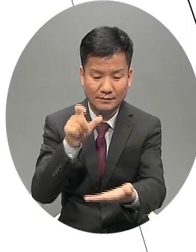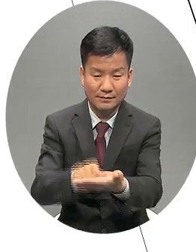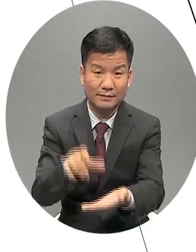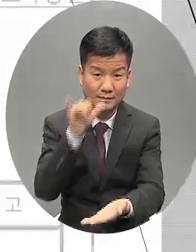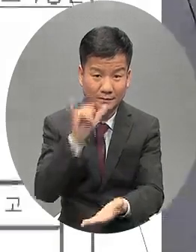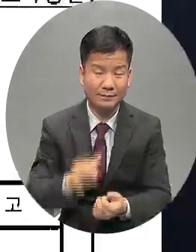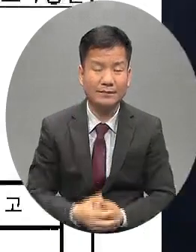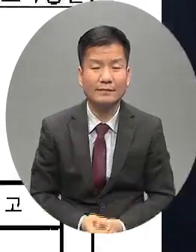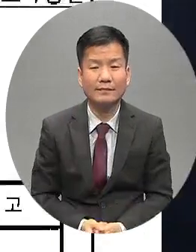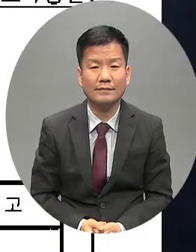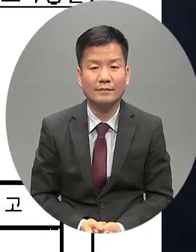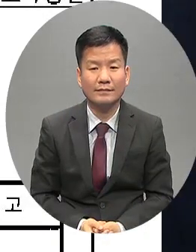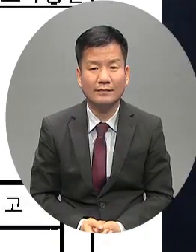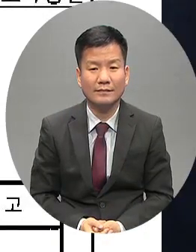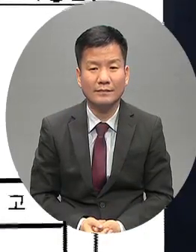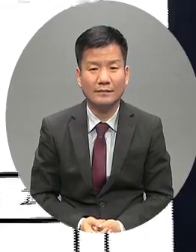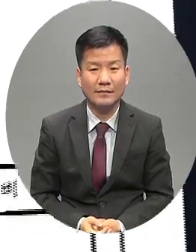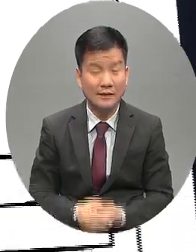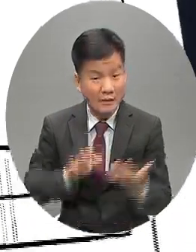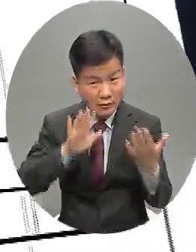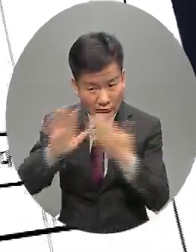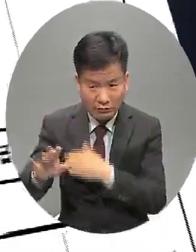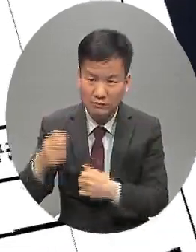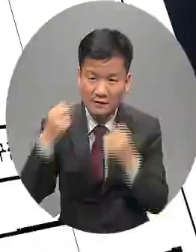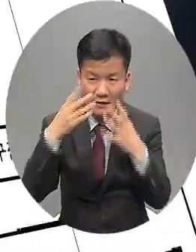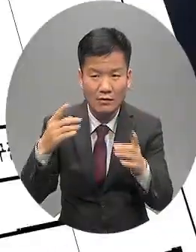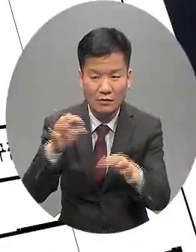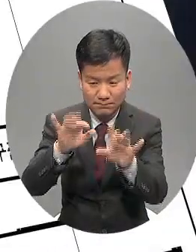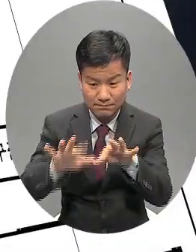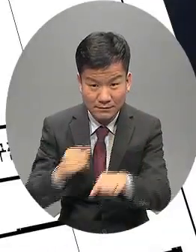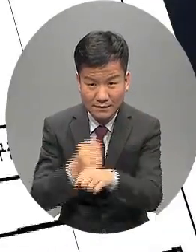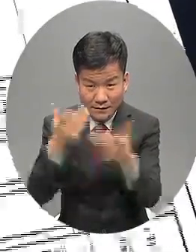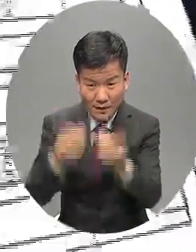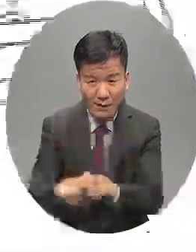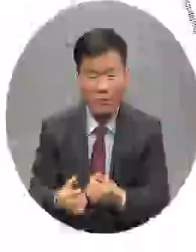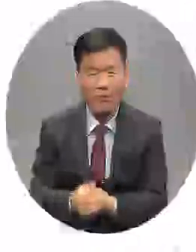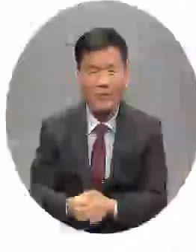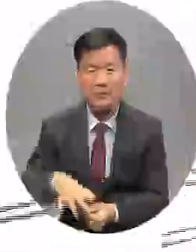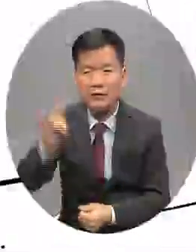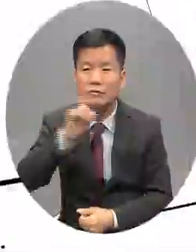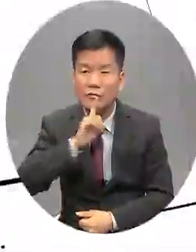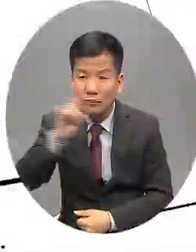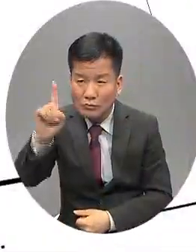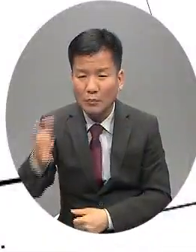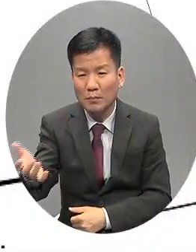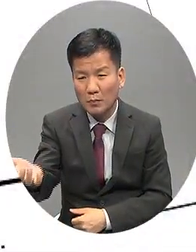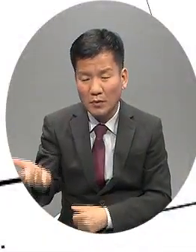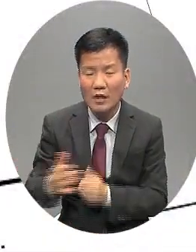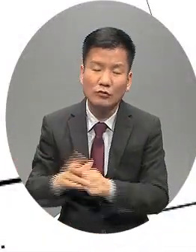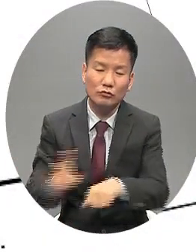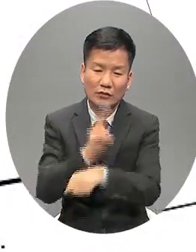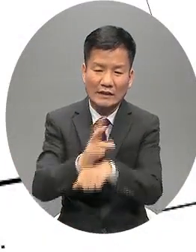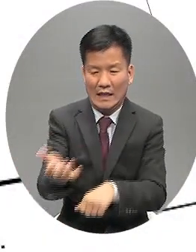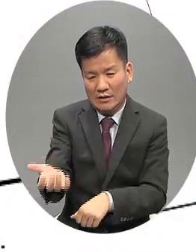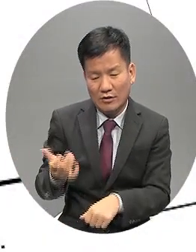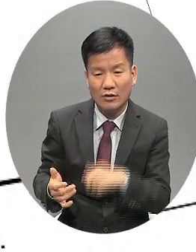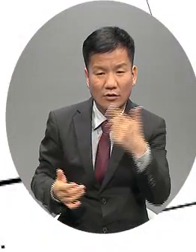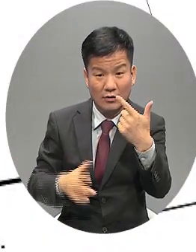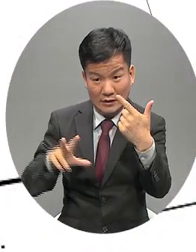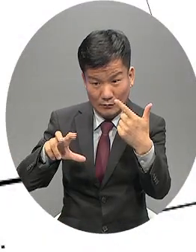써 있습니다 그런데 이후 작성된 상황 보고서 보에는 첫 신고 접수 시간보다 두시간 전인 6시